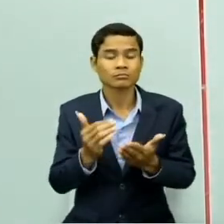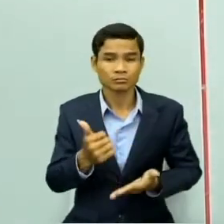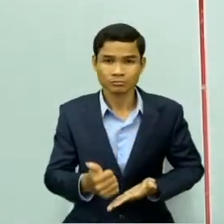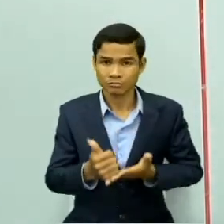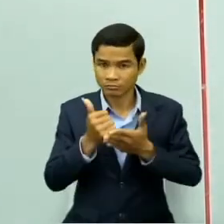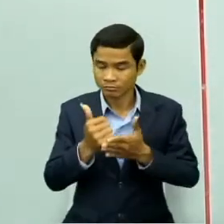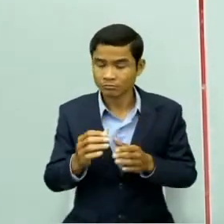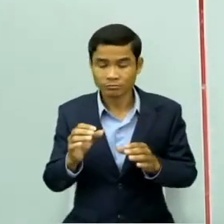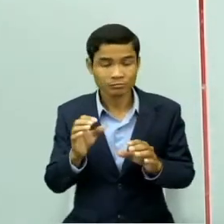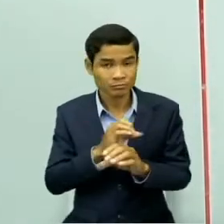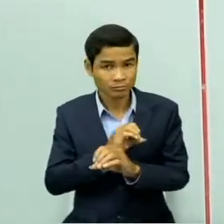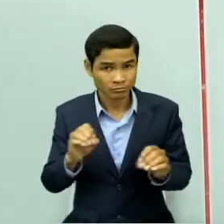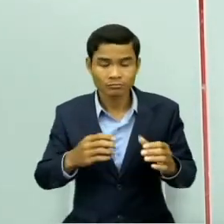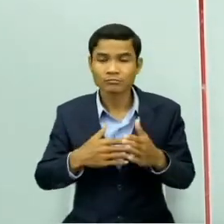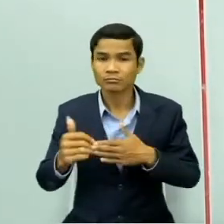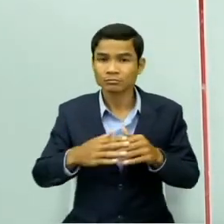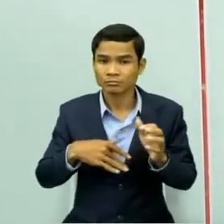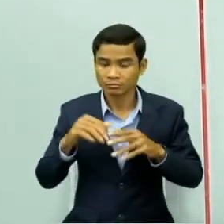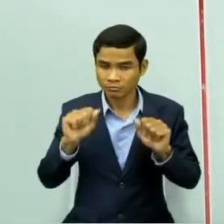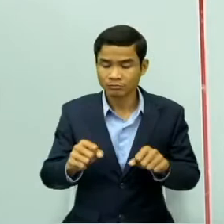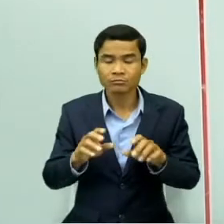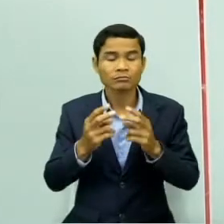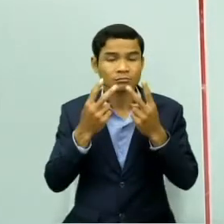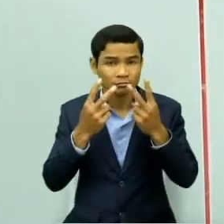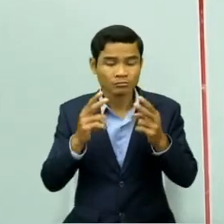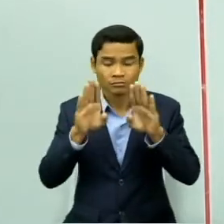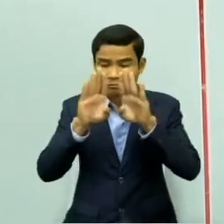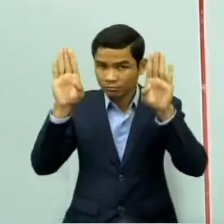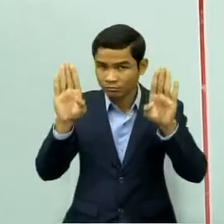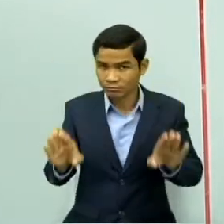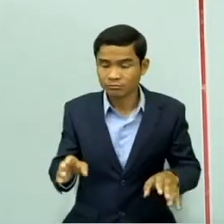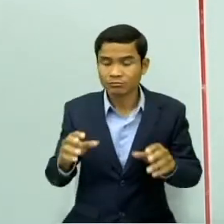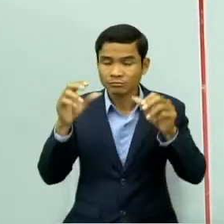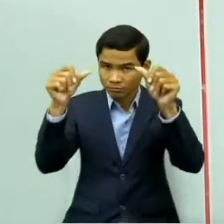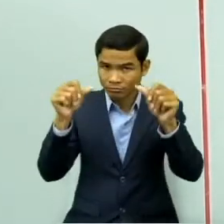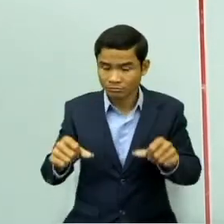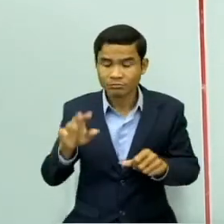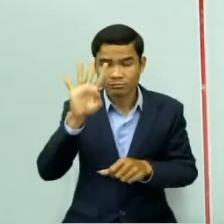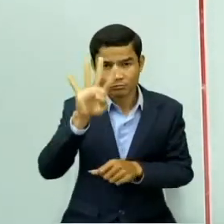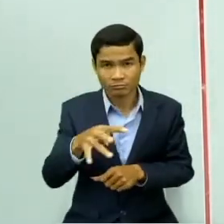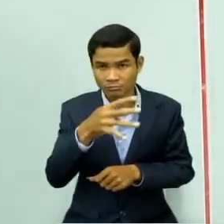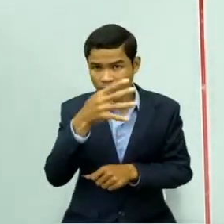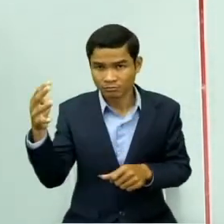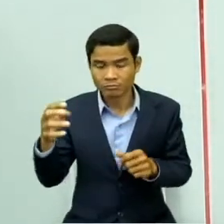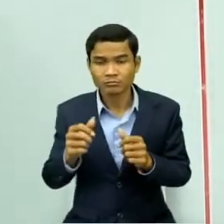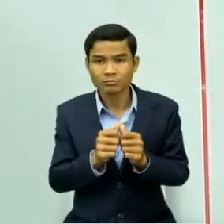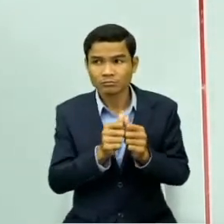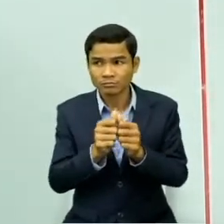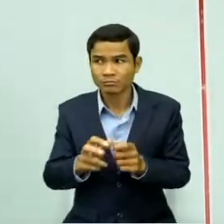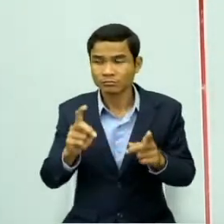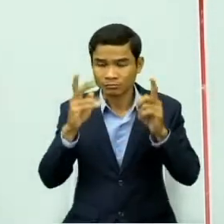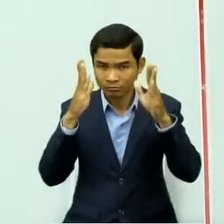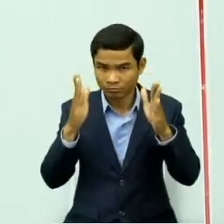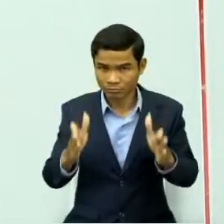tế. Chạy con tìm khuôn ăn chiên khăn ông ta răng nơi lực đặc hiến. Chia mùi nhạc rưu từng ọc này